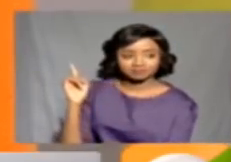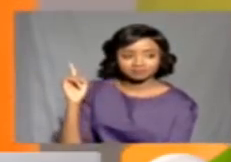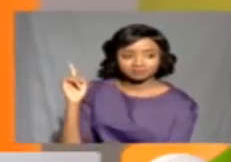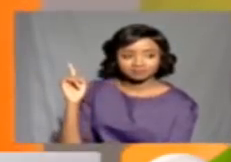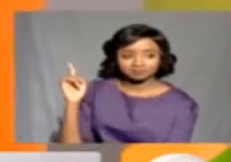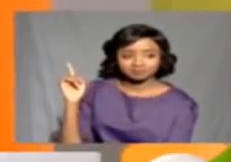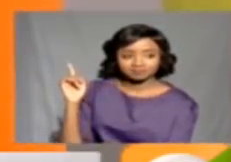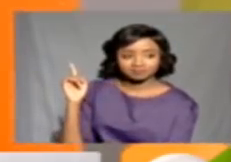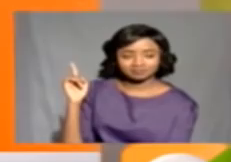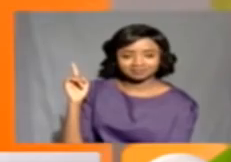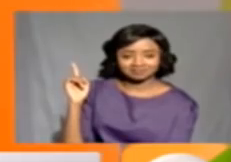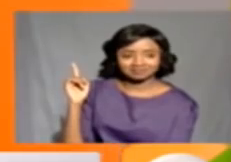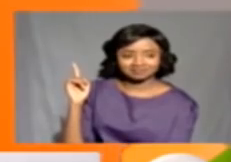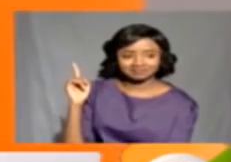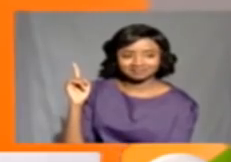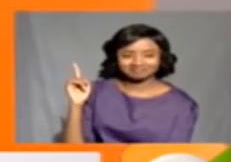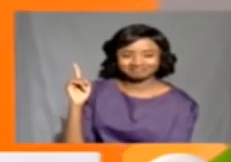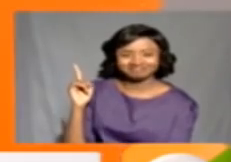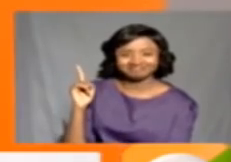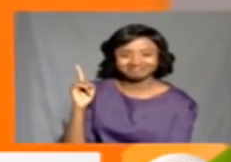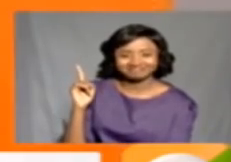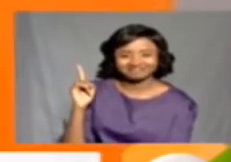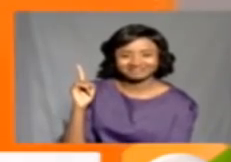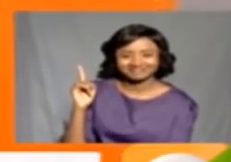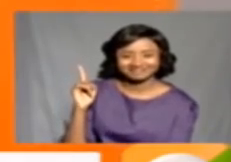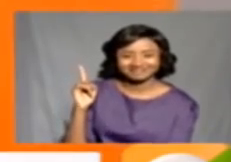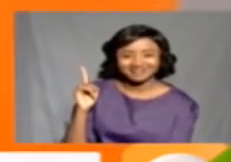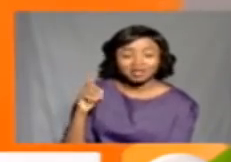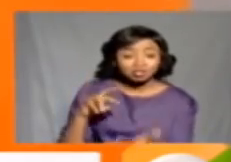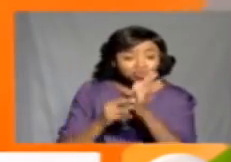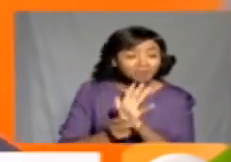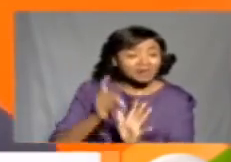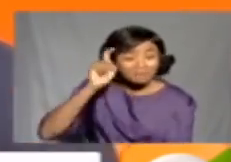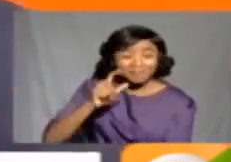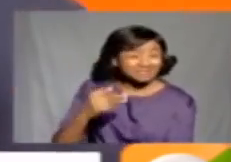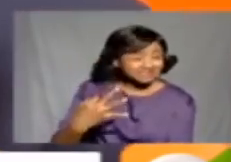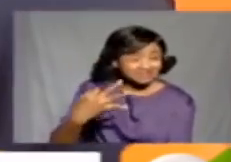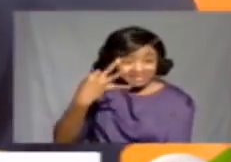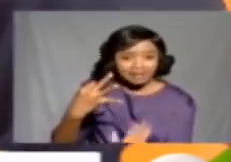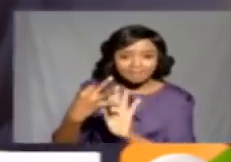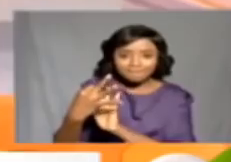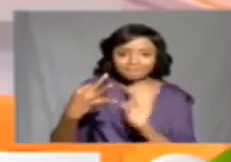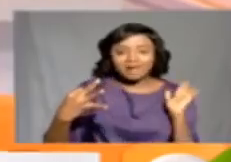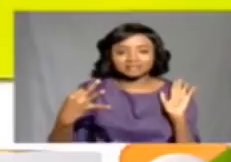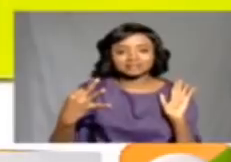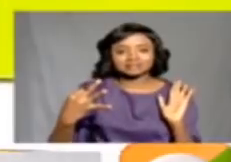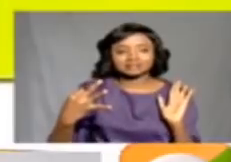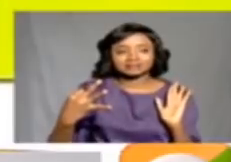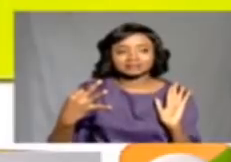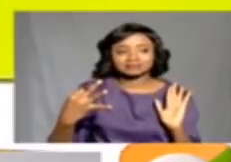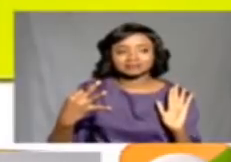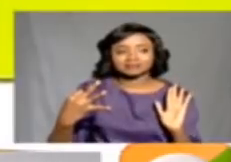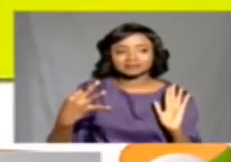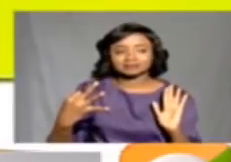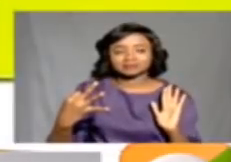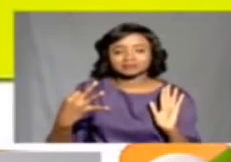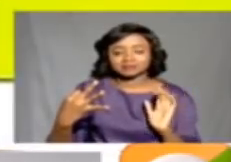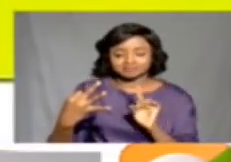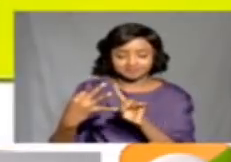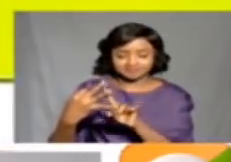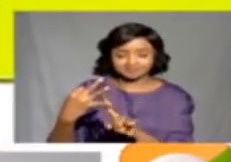Bakari ukifanya vizuri ukazitoa kwenye kile kipakiti kingine. Kwa hivyo lazima iwe tu tatu peke yake. Muhimu kama utaweza kupata tatu kala tatu ndio